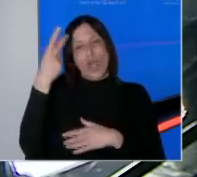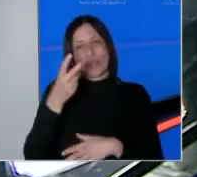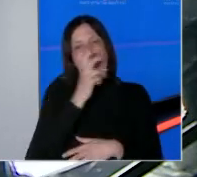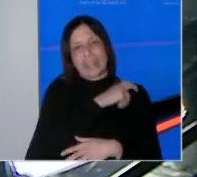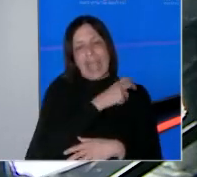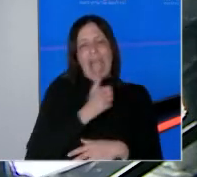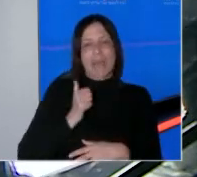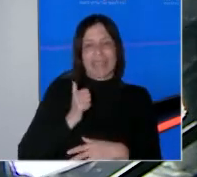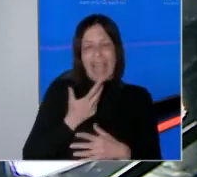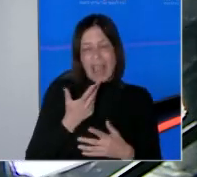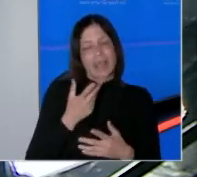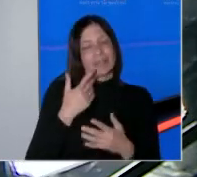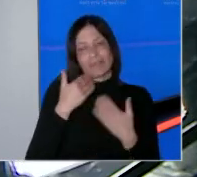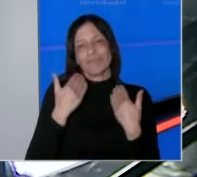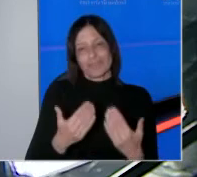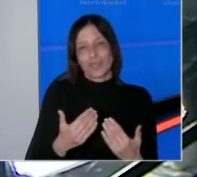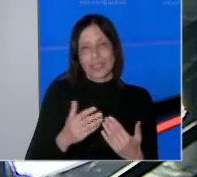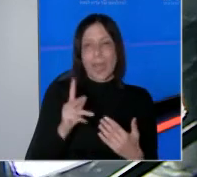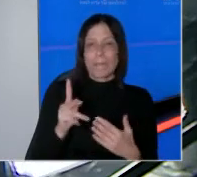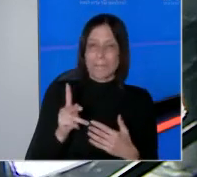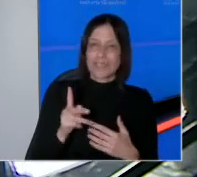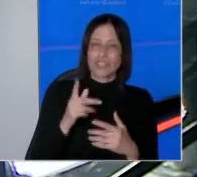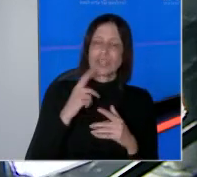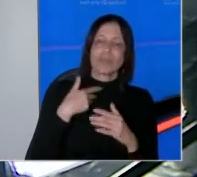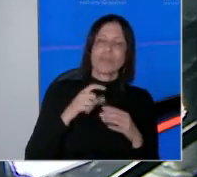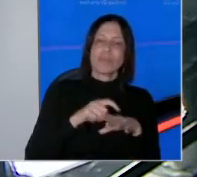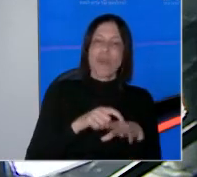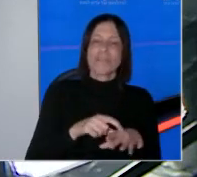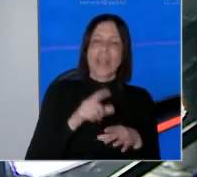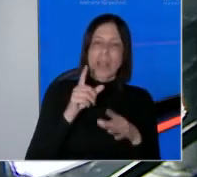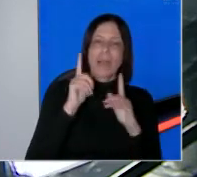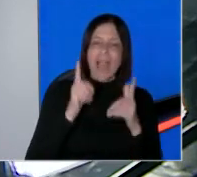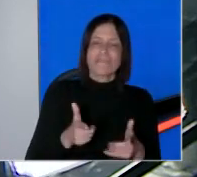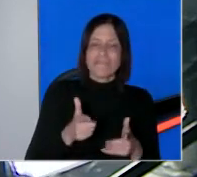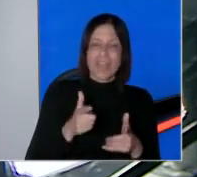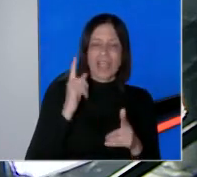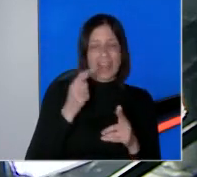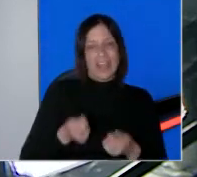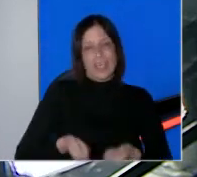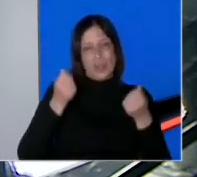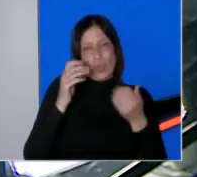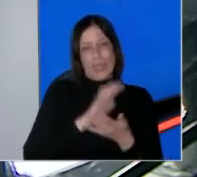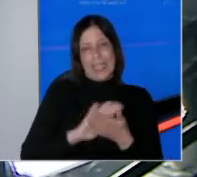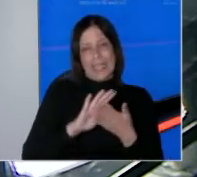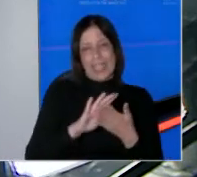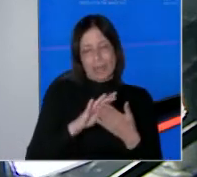מספר פיצ'י, תודה רבה לך פיצ'י דובינר, מוביל מאבק חינוך חינם, אנחנו עוד נדבר על הדברים האלה בהמשך, שיהיה לך לילה טוב. תודה רבה.